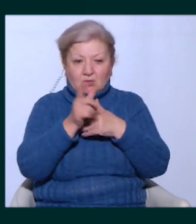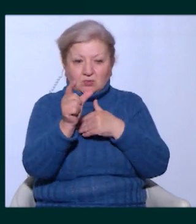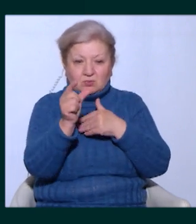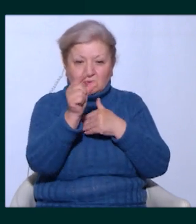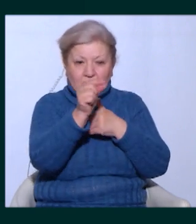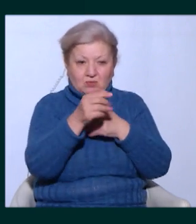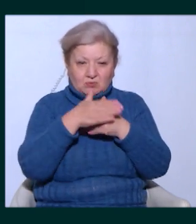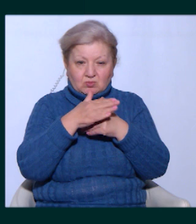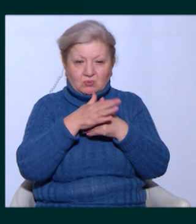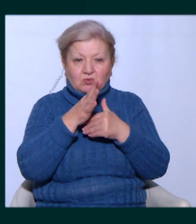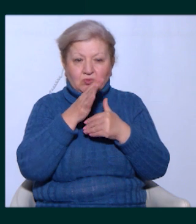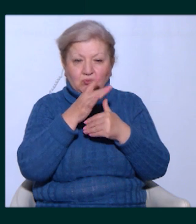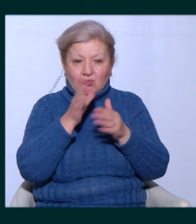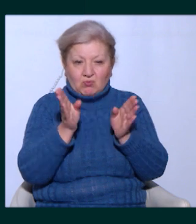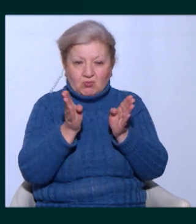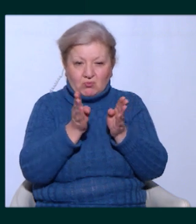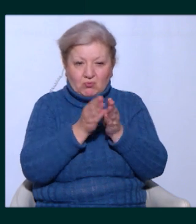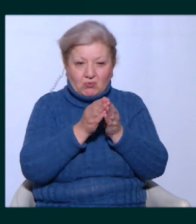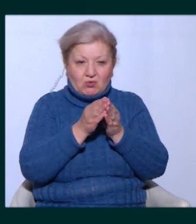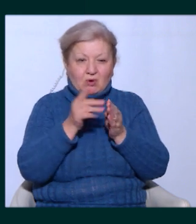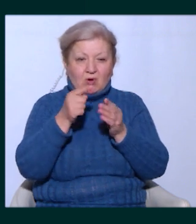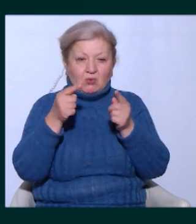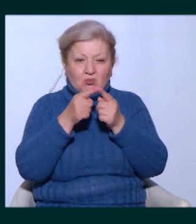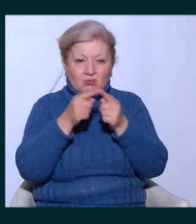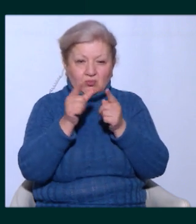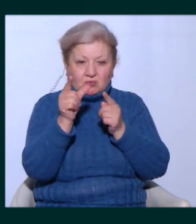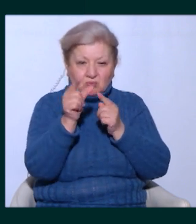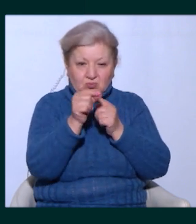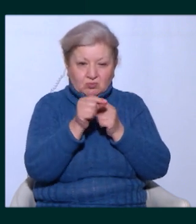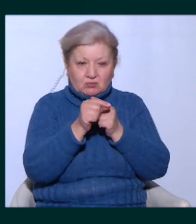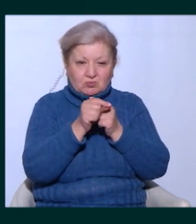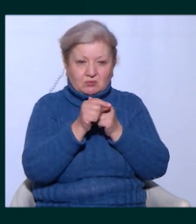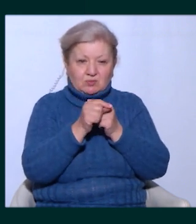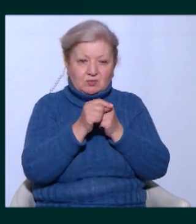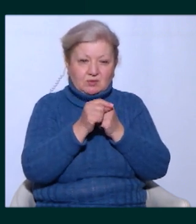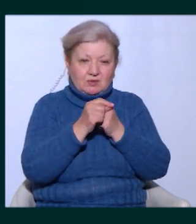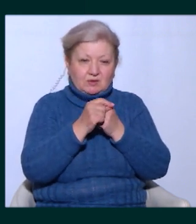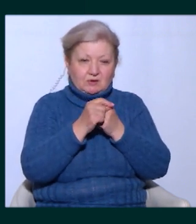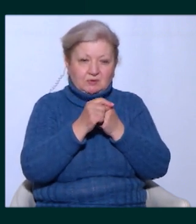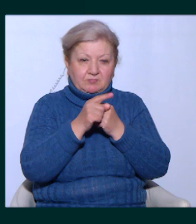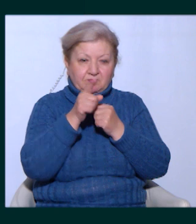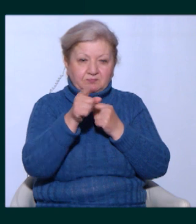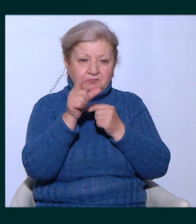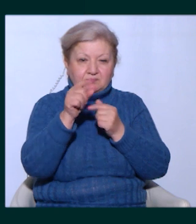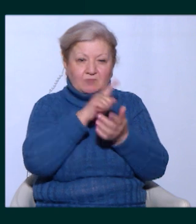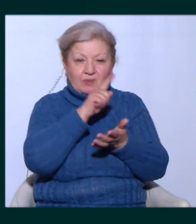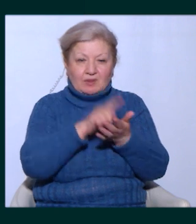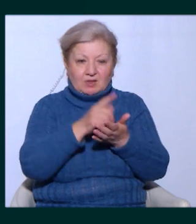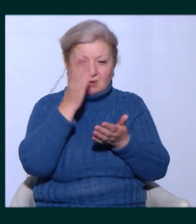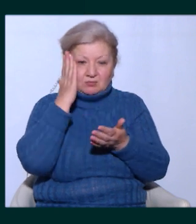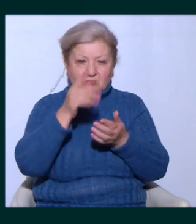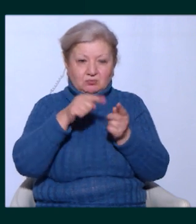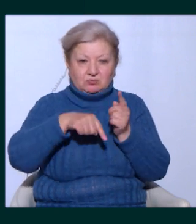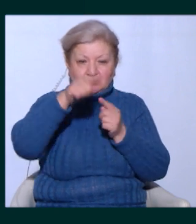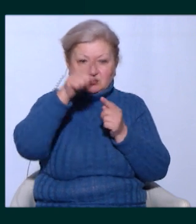უფრო შევამცირებთ კუთხეს და მივიტანთ თითქმის ერთმანეს დავამთხებთ ამ წოტი ზღვარში, აუცილებლად ის იქნება რადიუსის